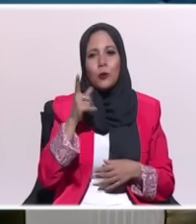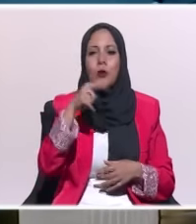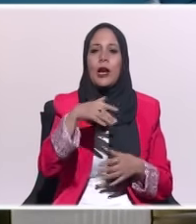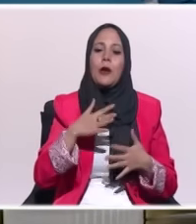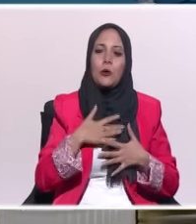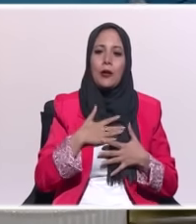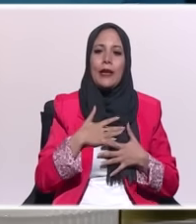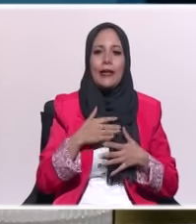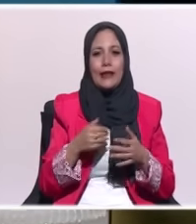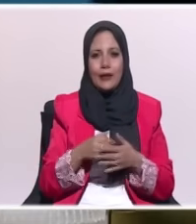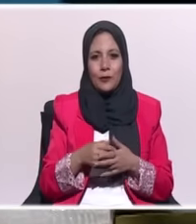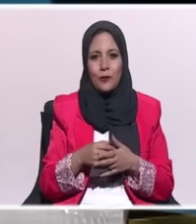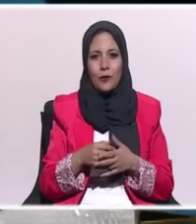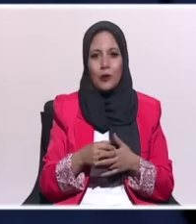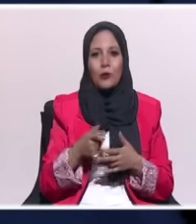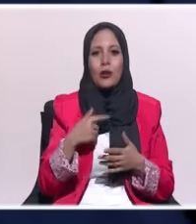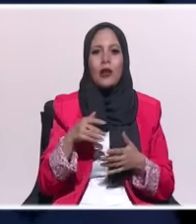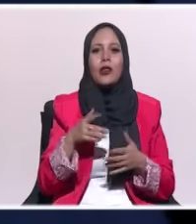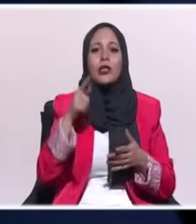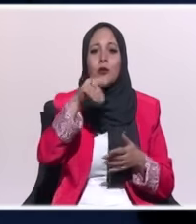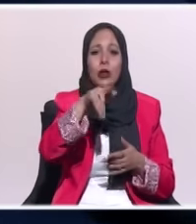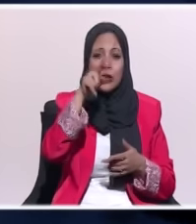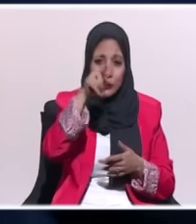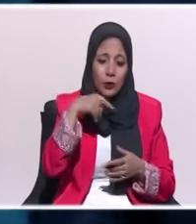ويخليك لحبيبتي انت وعيالك يا رب.